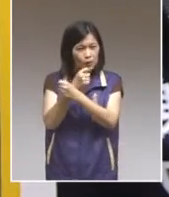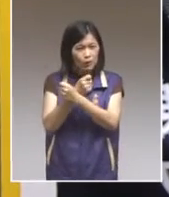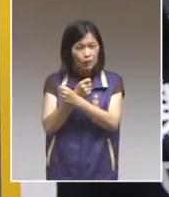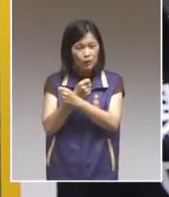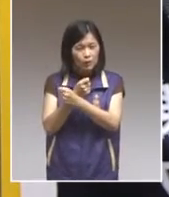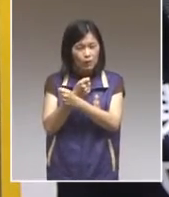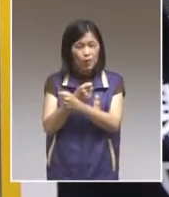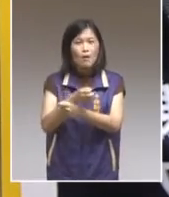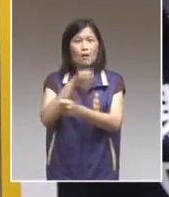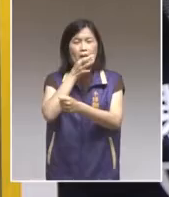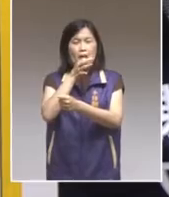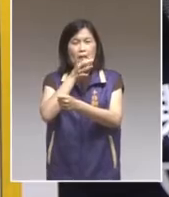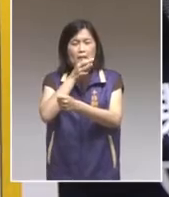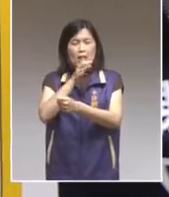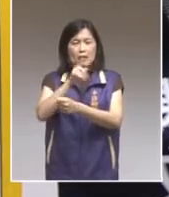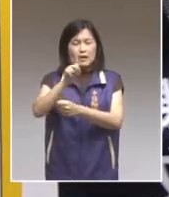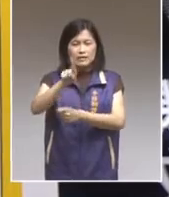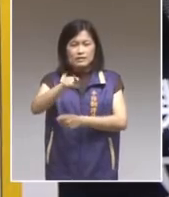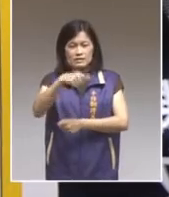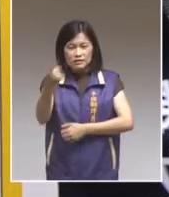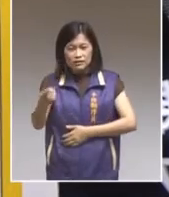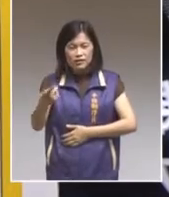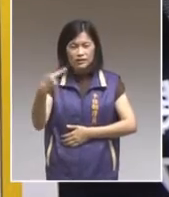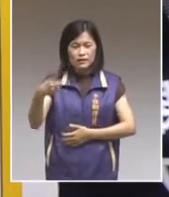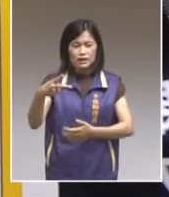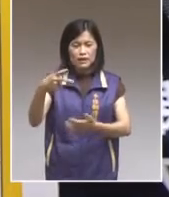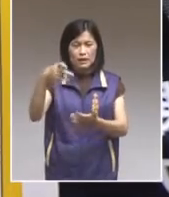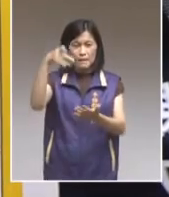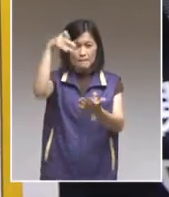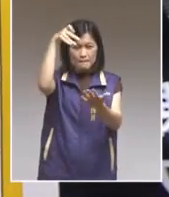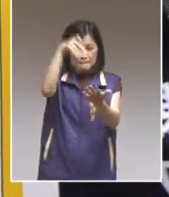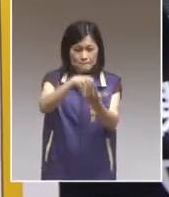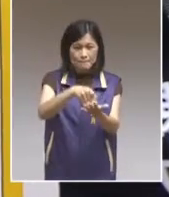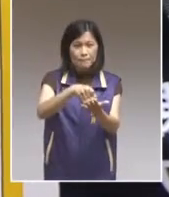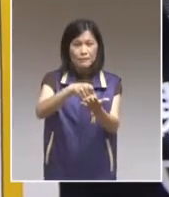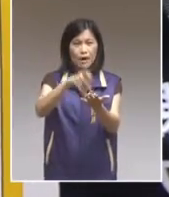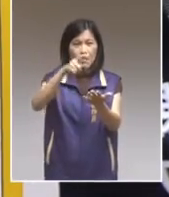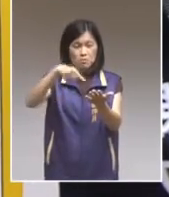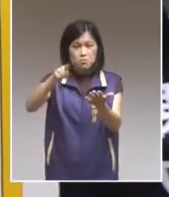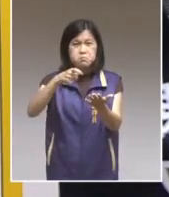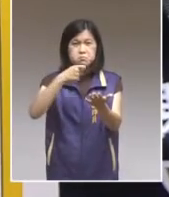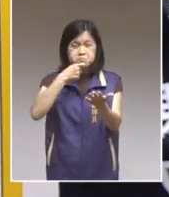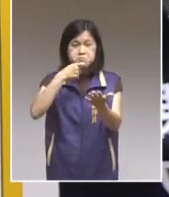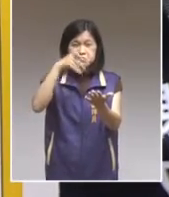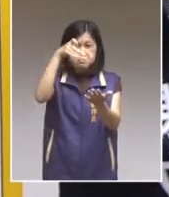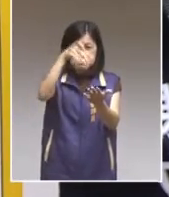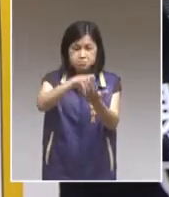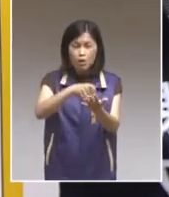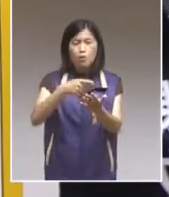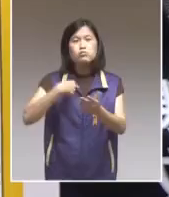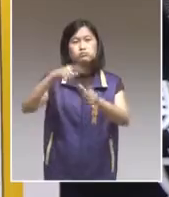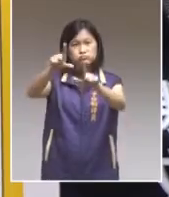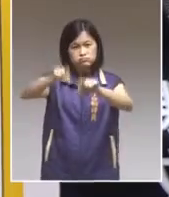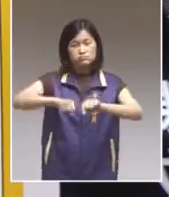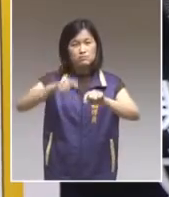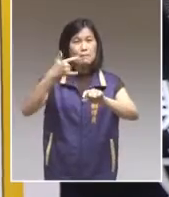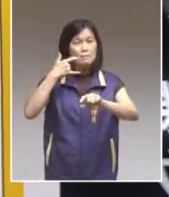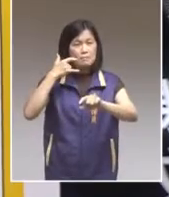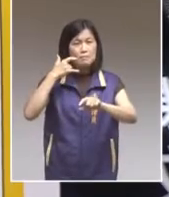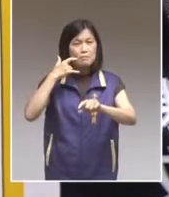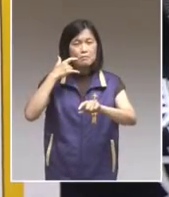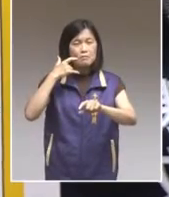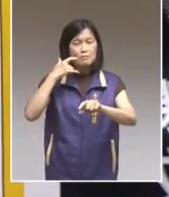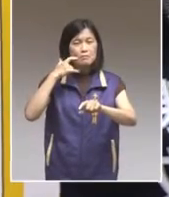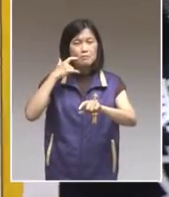那最后在我们的这个意愿单上面来做签名，那我们会按照这个家长的意愿来做处理。